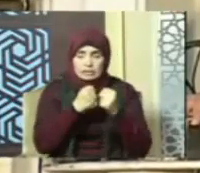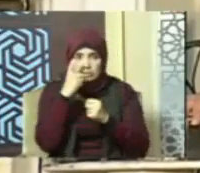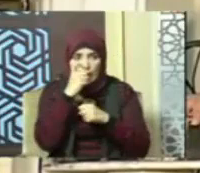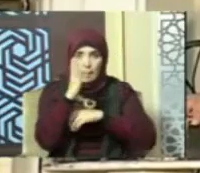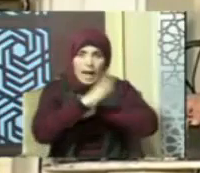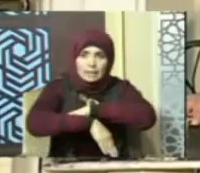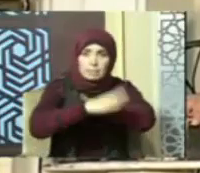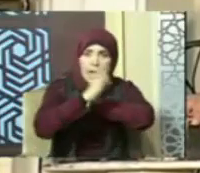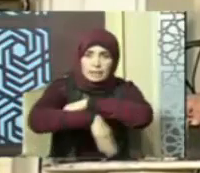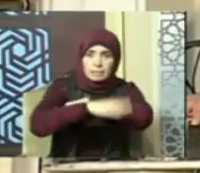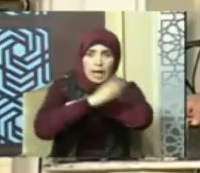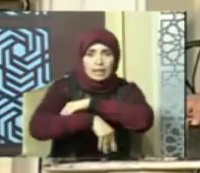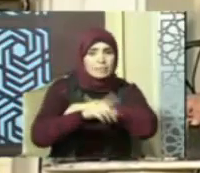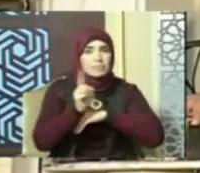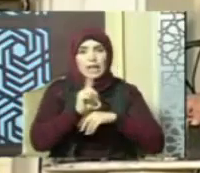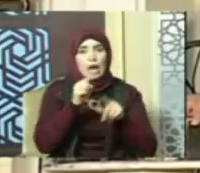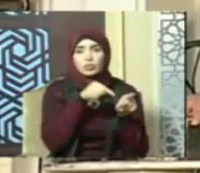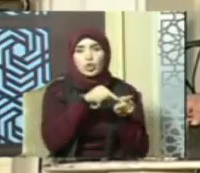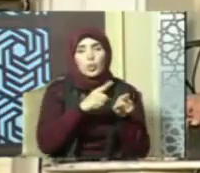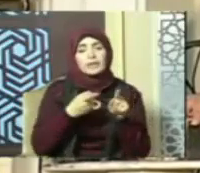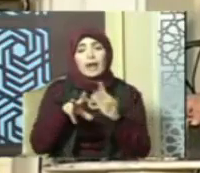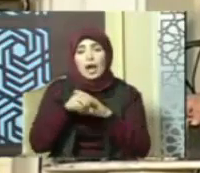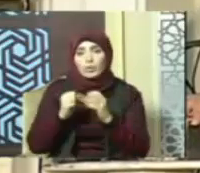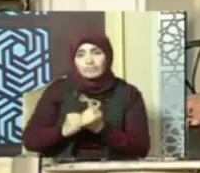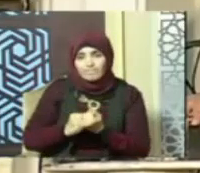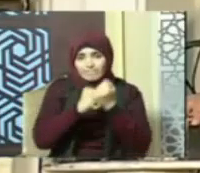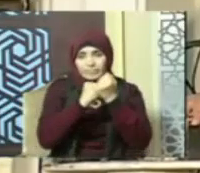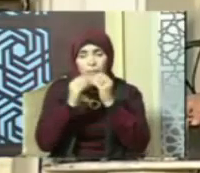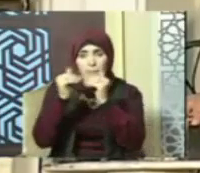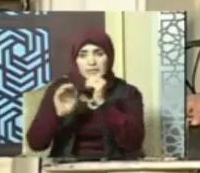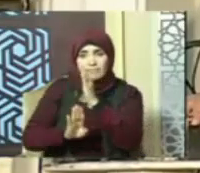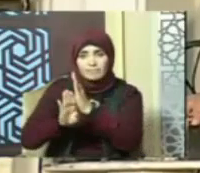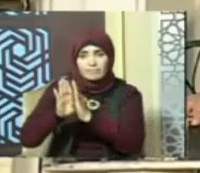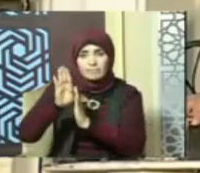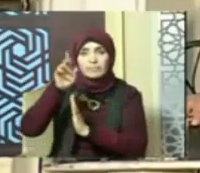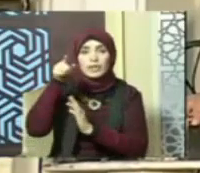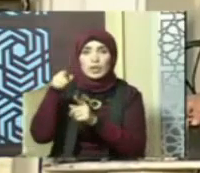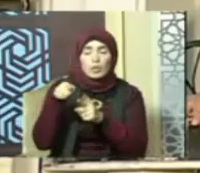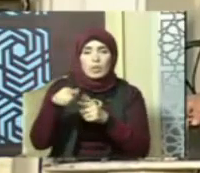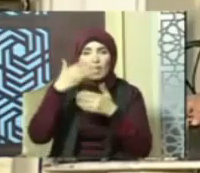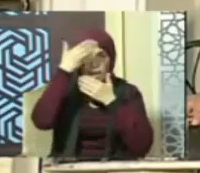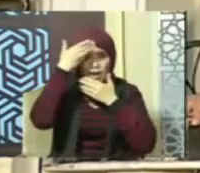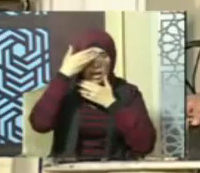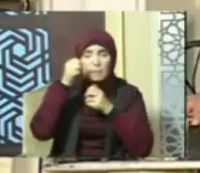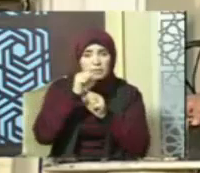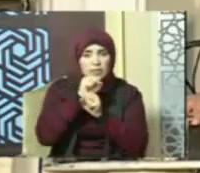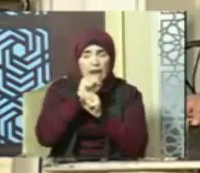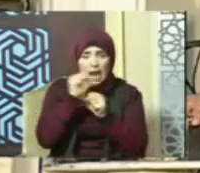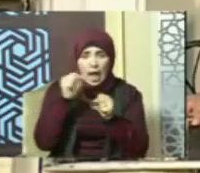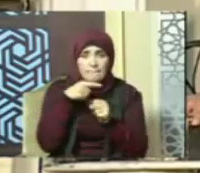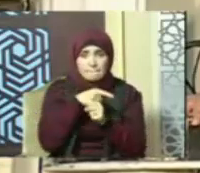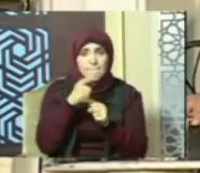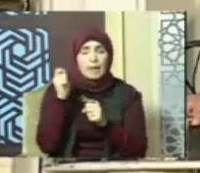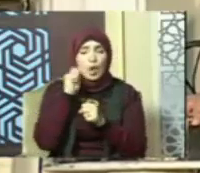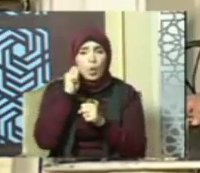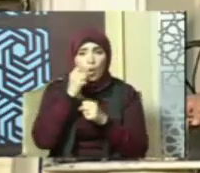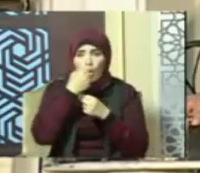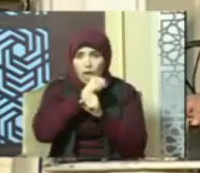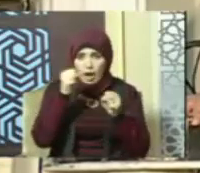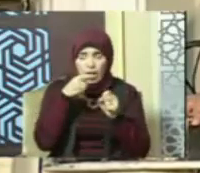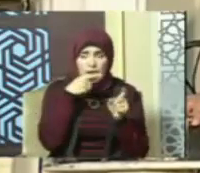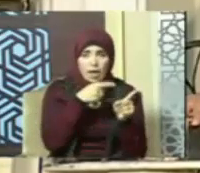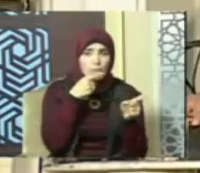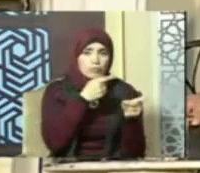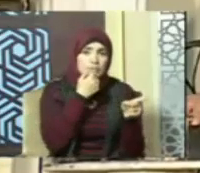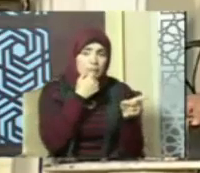به الجماعات الضالة والجماعات الإرهابية ومن يعملون ضد دينهم وضد